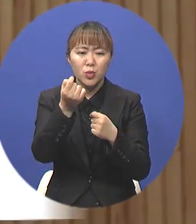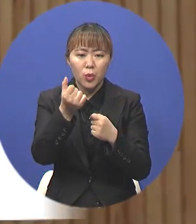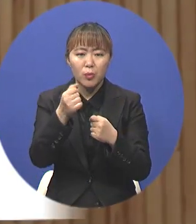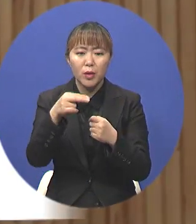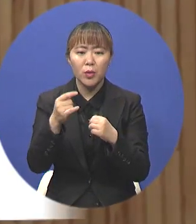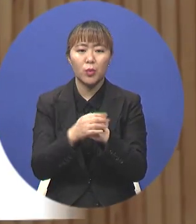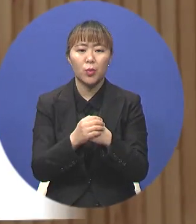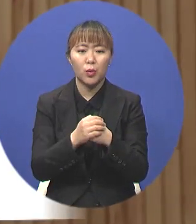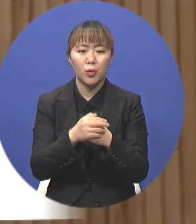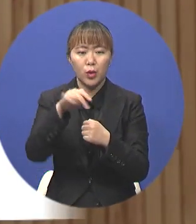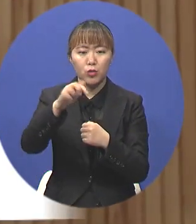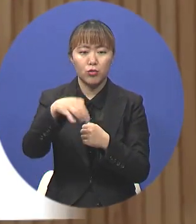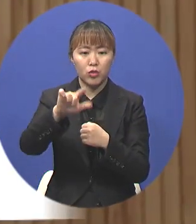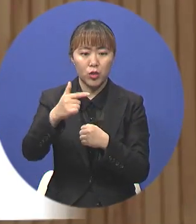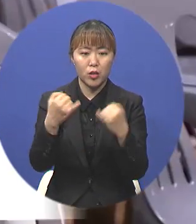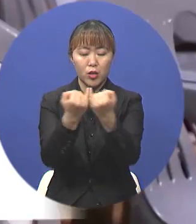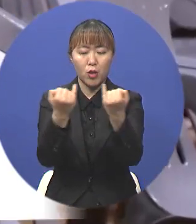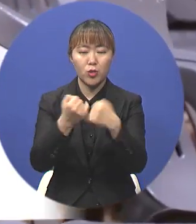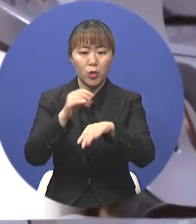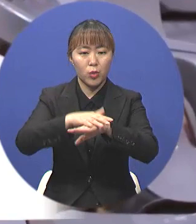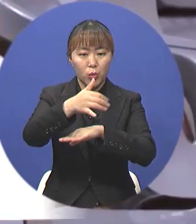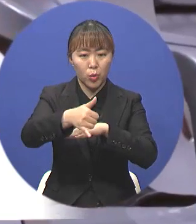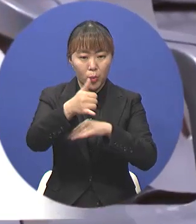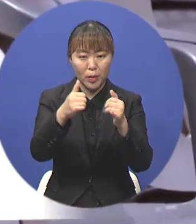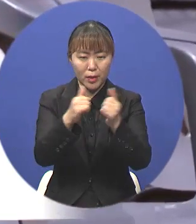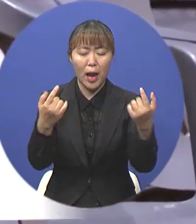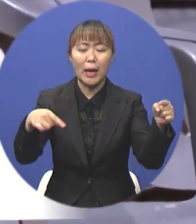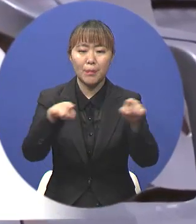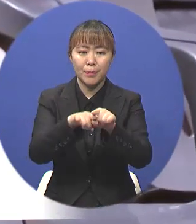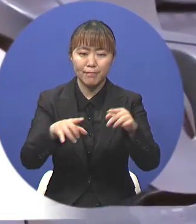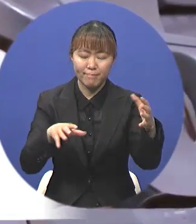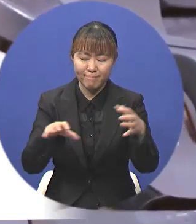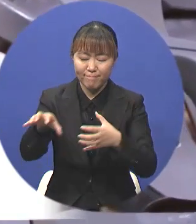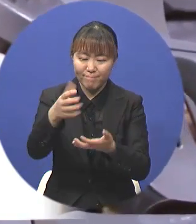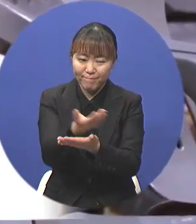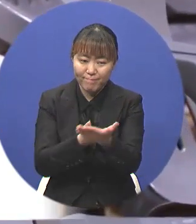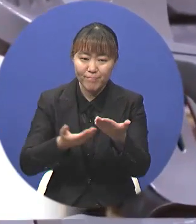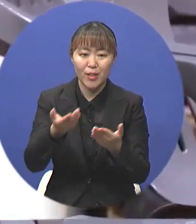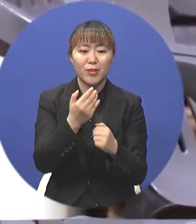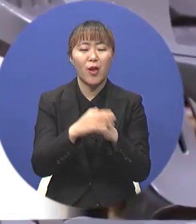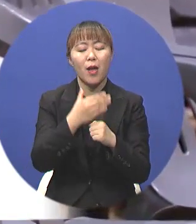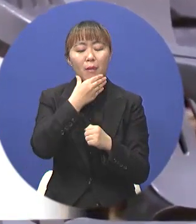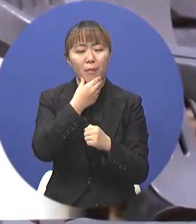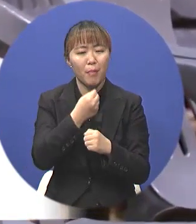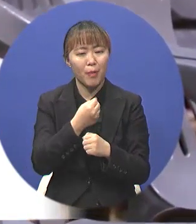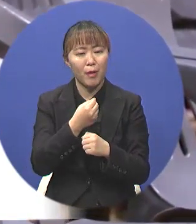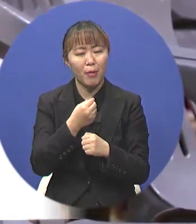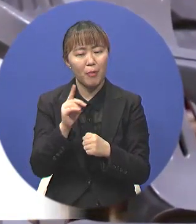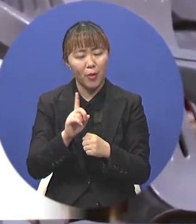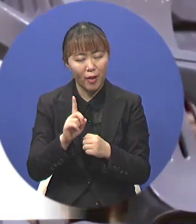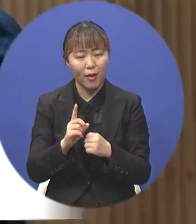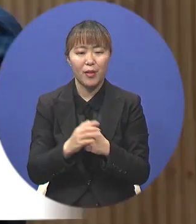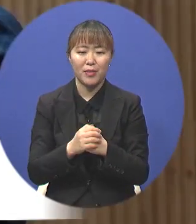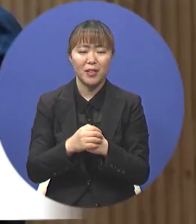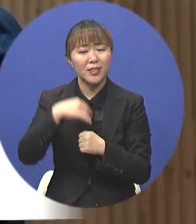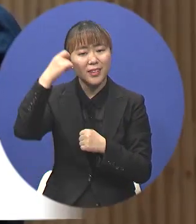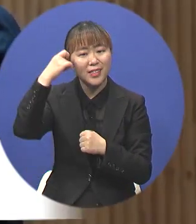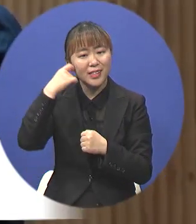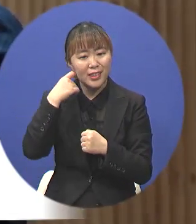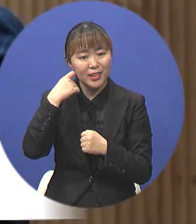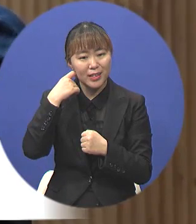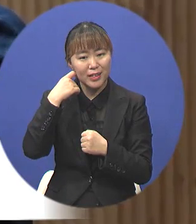조금이라도 우리 순천시 여성농민회가 우리 여성농민들이 함께 모여서 좀 어우러져서 뭔가 그 좀 행복한